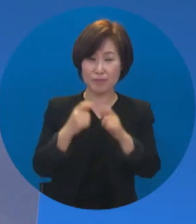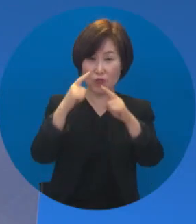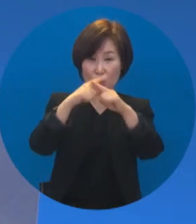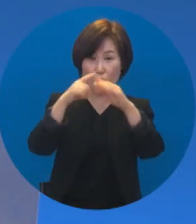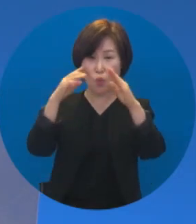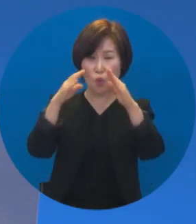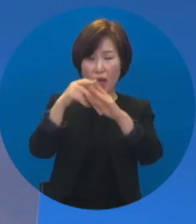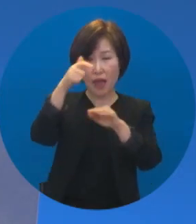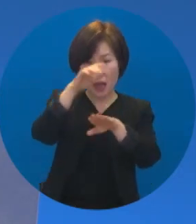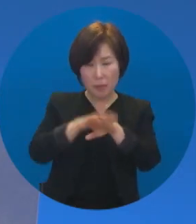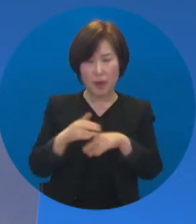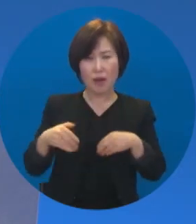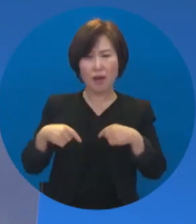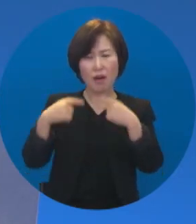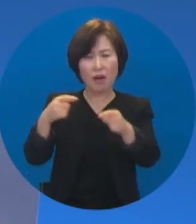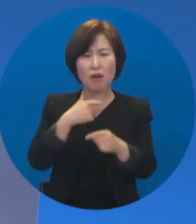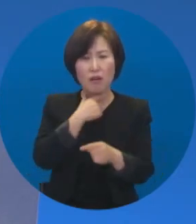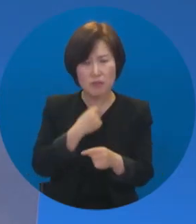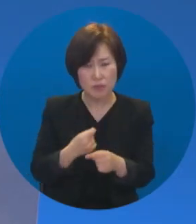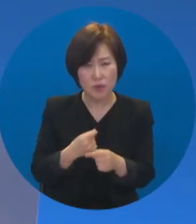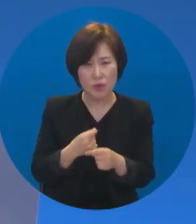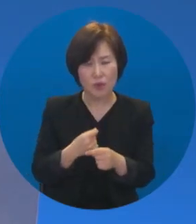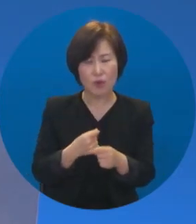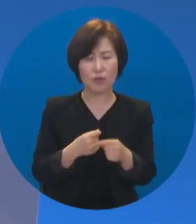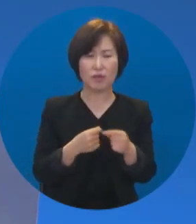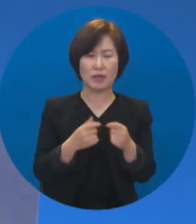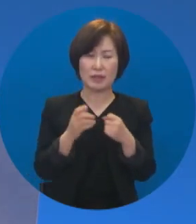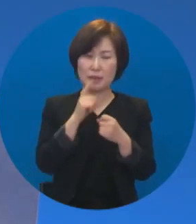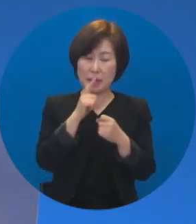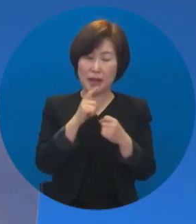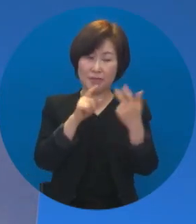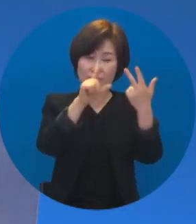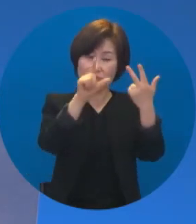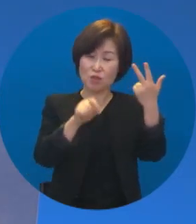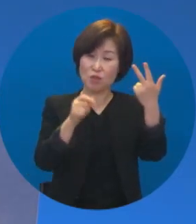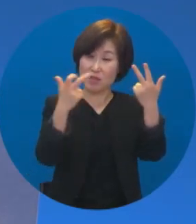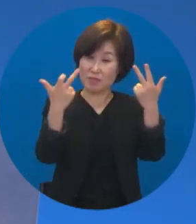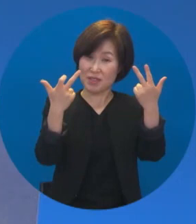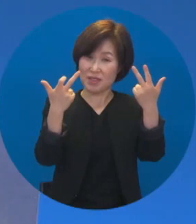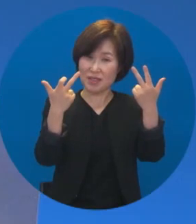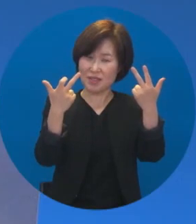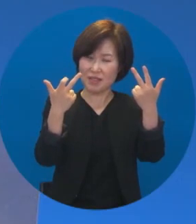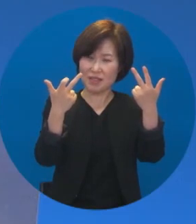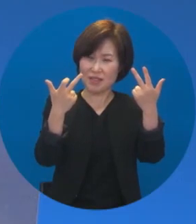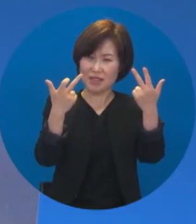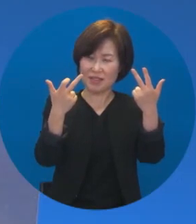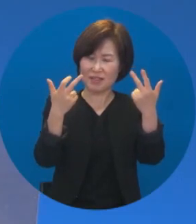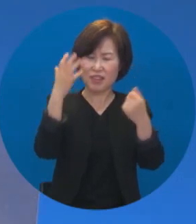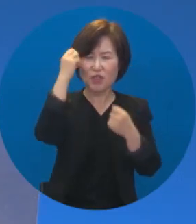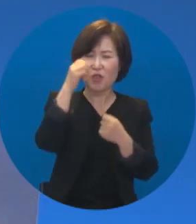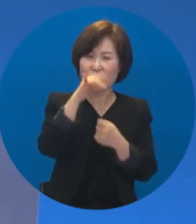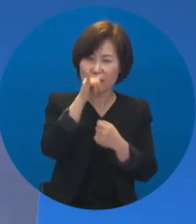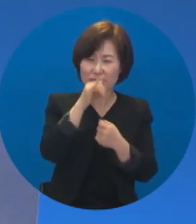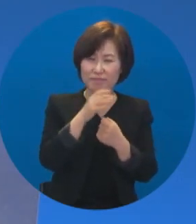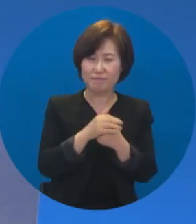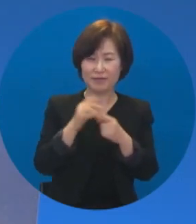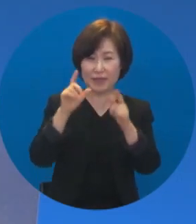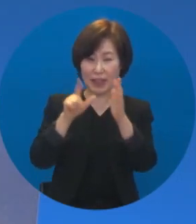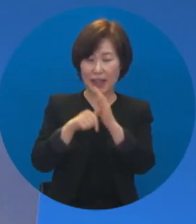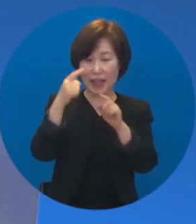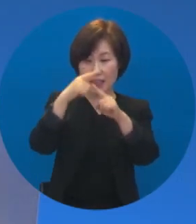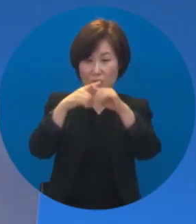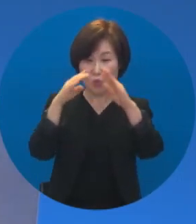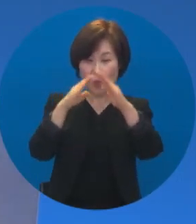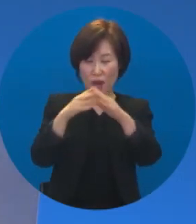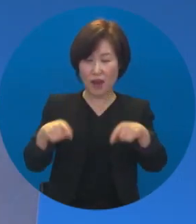가고 싶다고 해서 7월 17일이 대연절이어서 제가 날짜가 기억이 나거든요. 교회에 가서 기도를 드리고 예배를